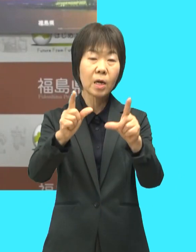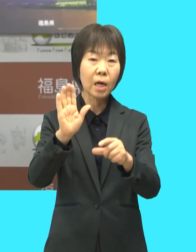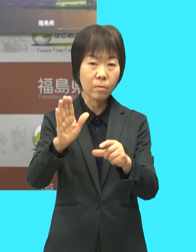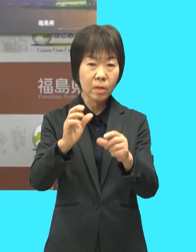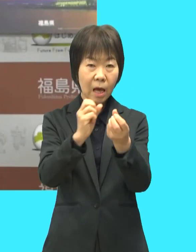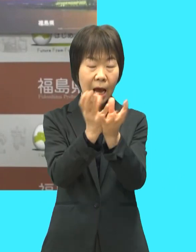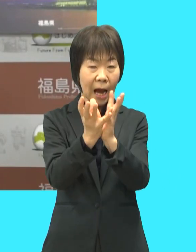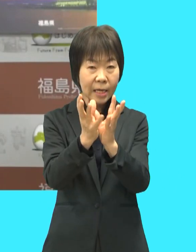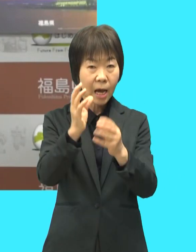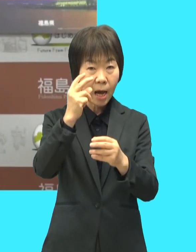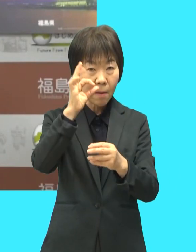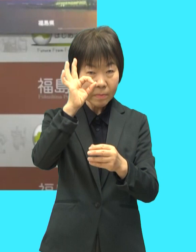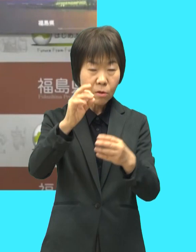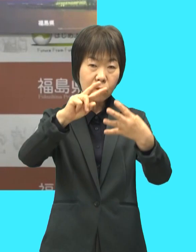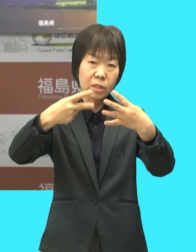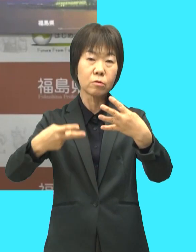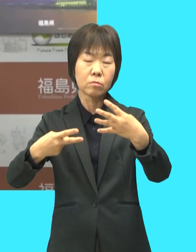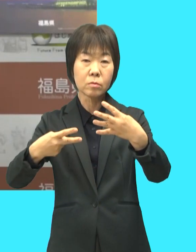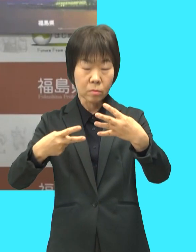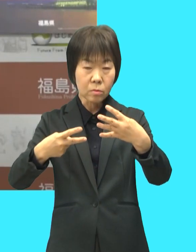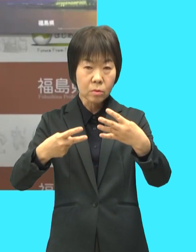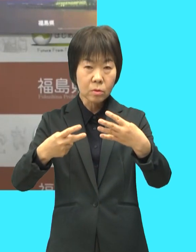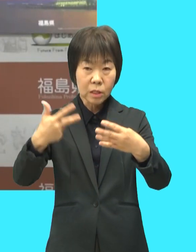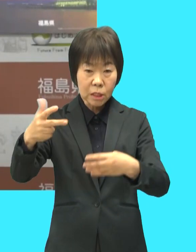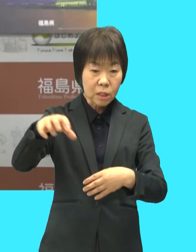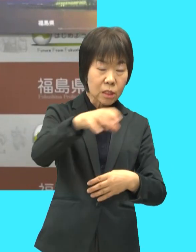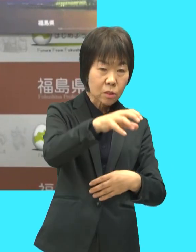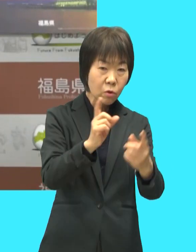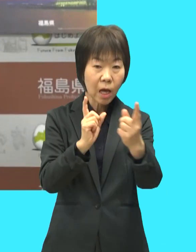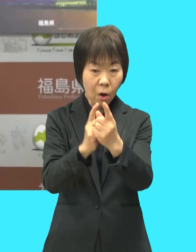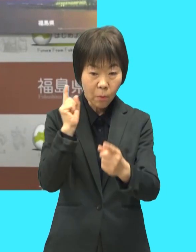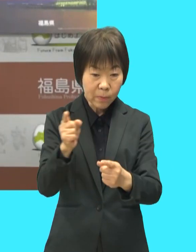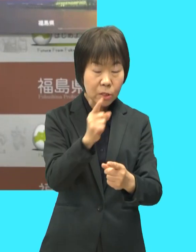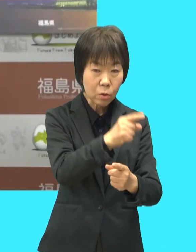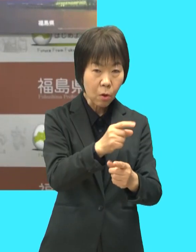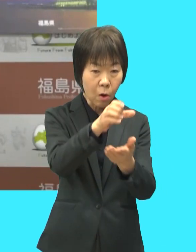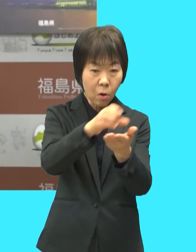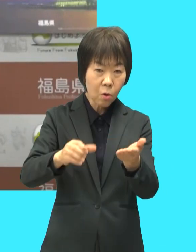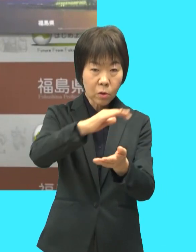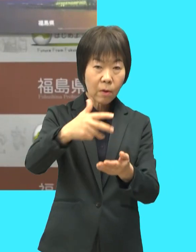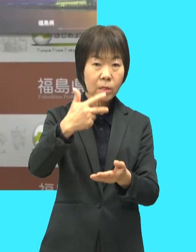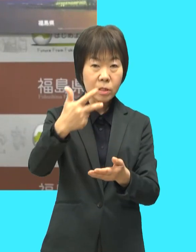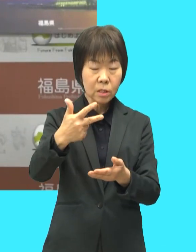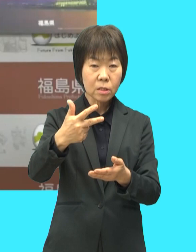なんですけど、各市のその対応を見ているとですね、例えば郡山市なんかが